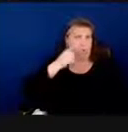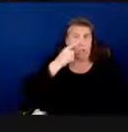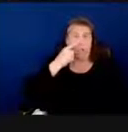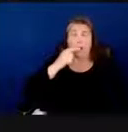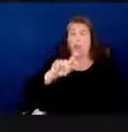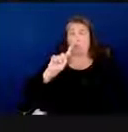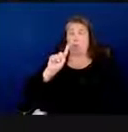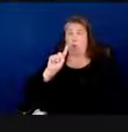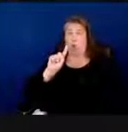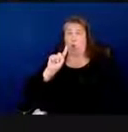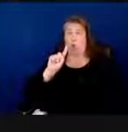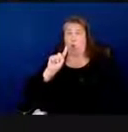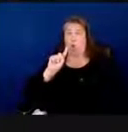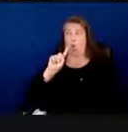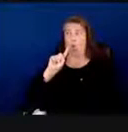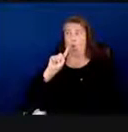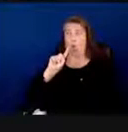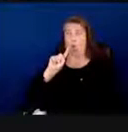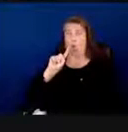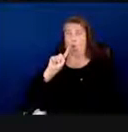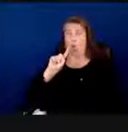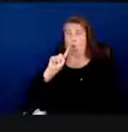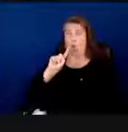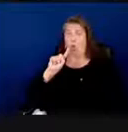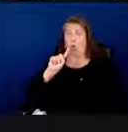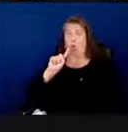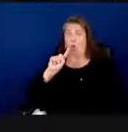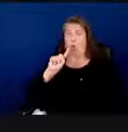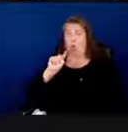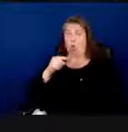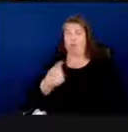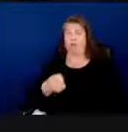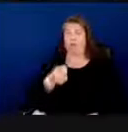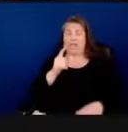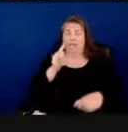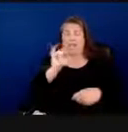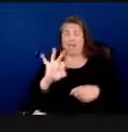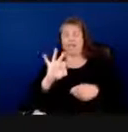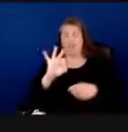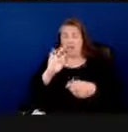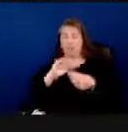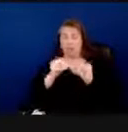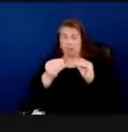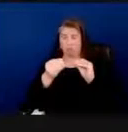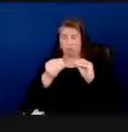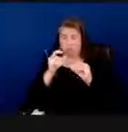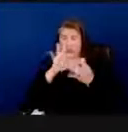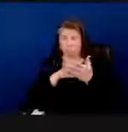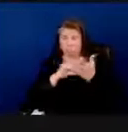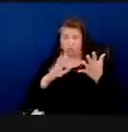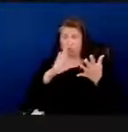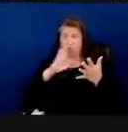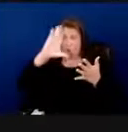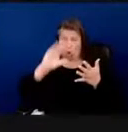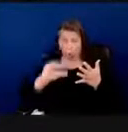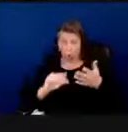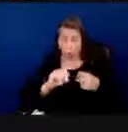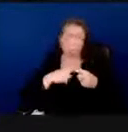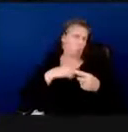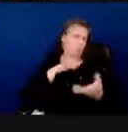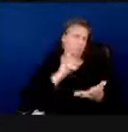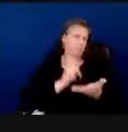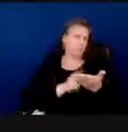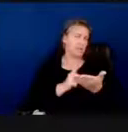هذه المقاطعة أن ينضم إلى هذه المدرسة الماجنت، ويمكن للمدرسة أن تبقي